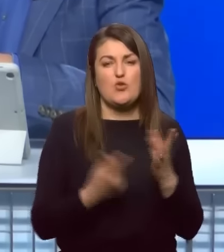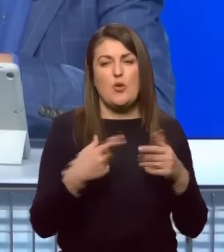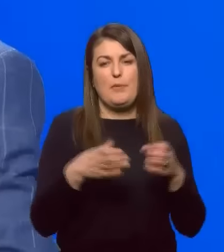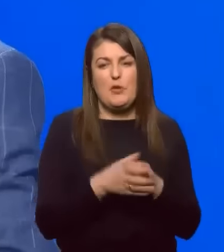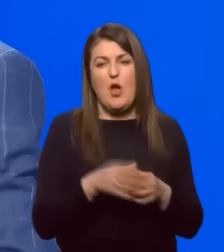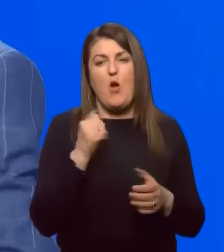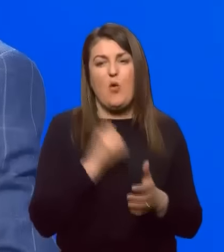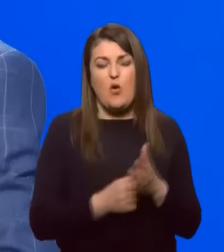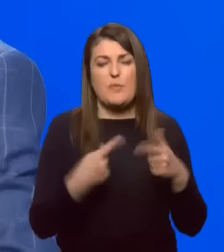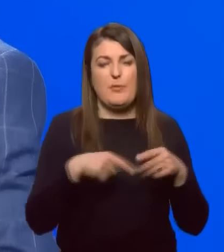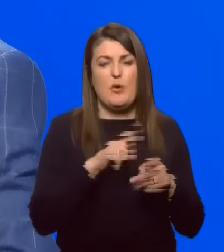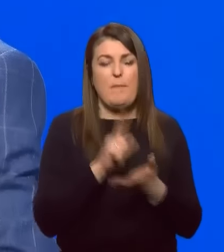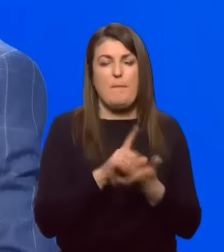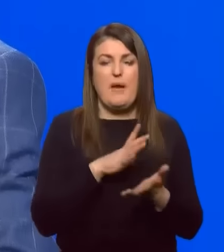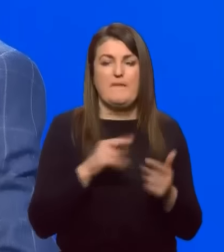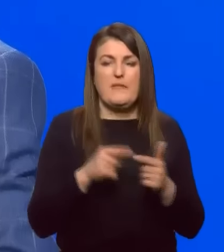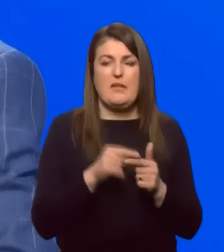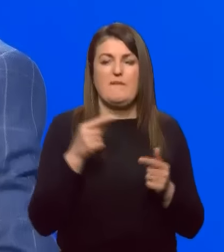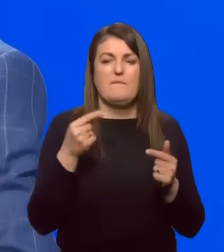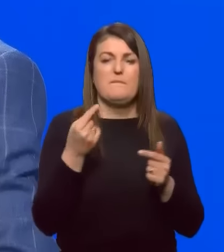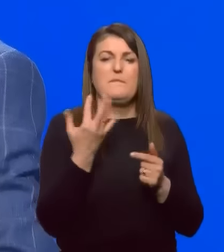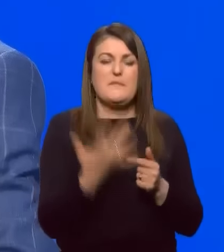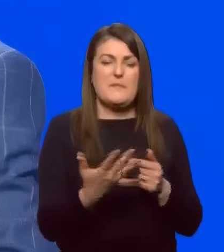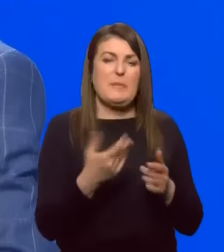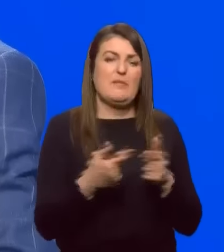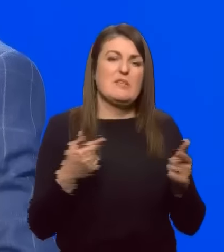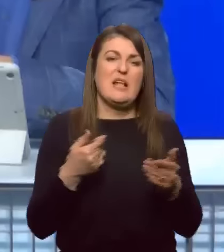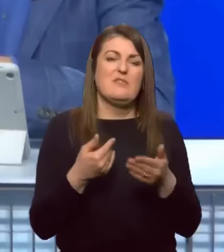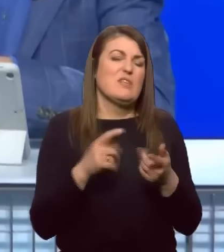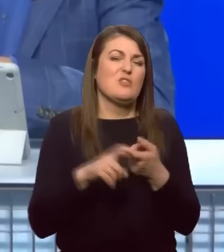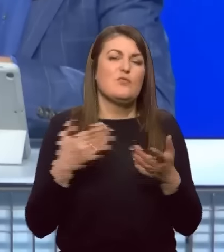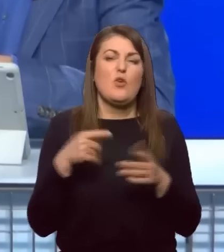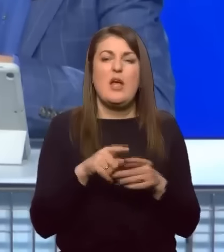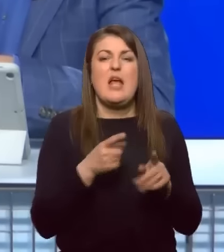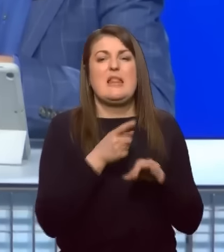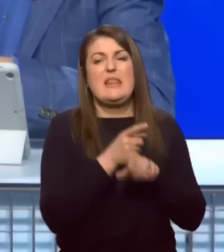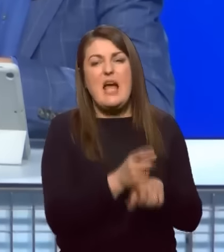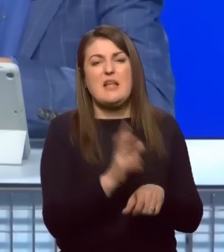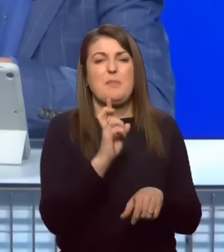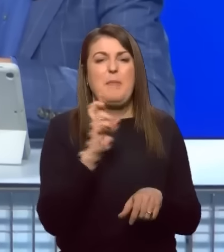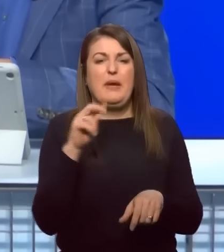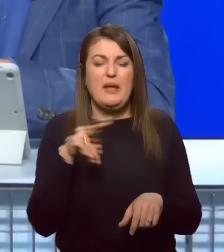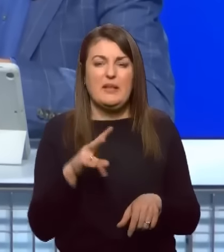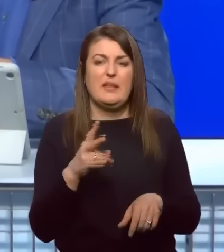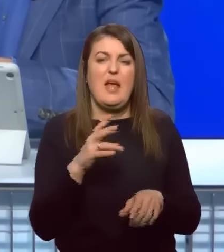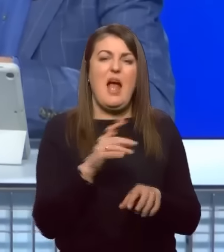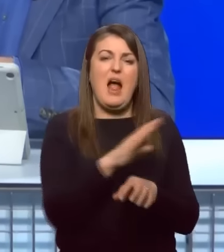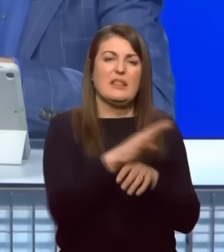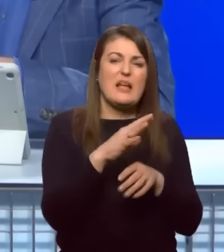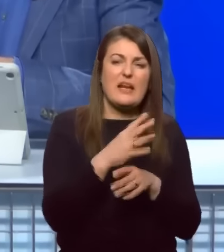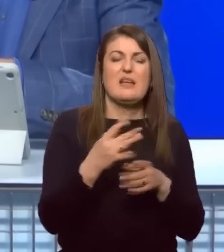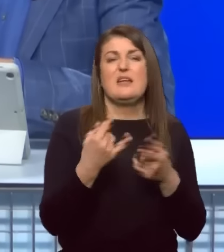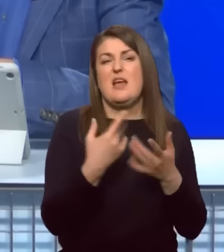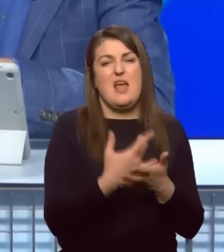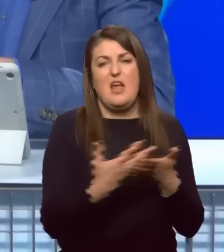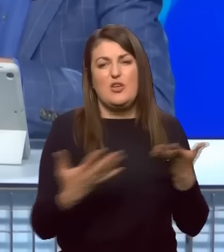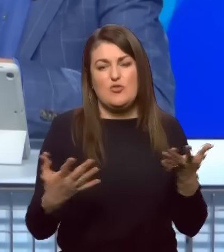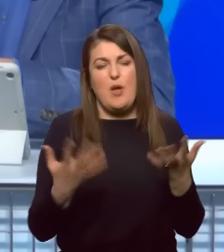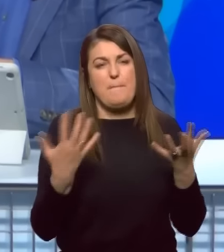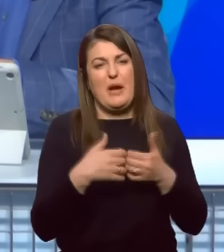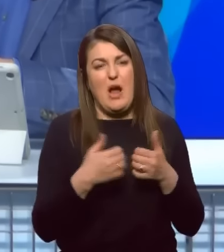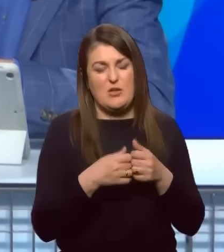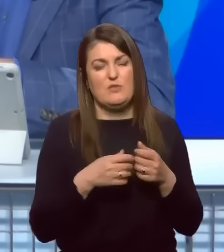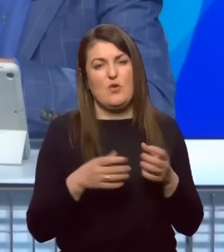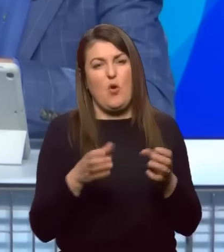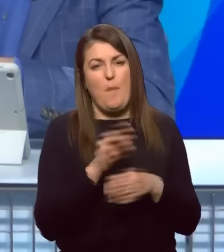підрозділу. Кожен підрозділ повинен мати відповідну кількість, в залежності від того, що це за підрозділ танків, ББМ, артилерії і інші